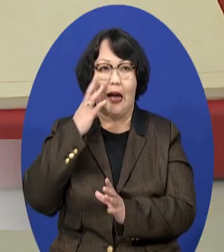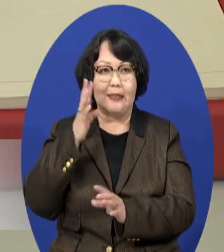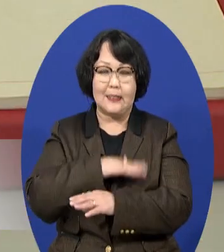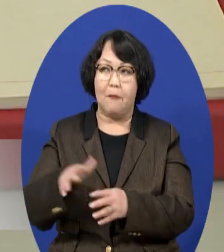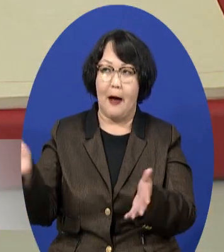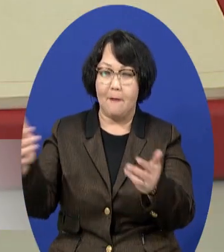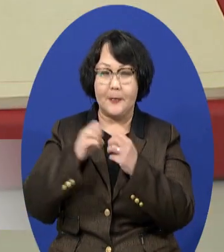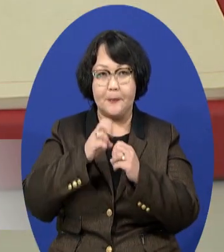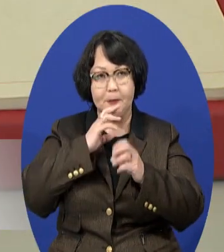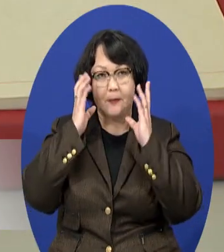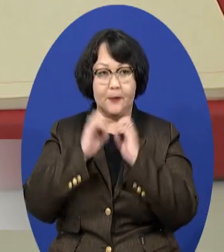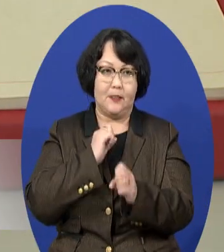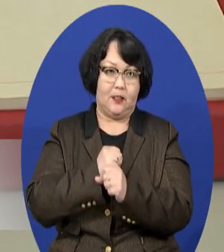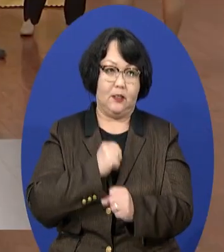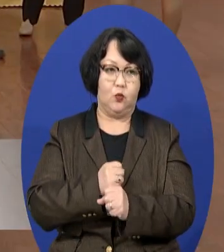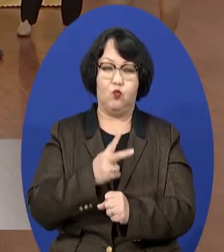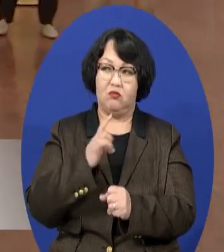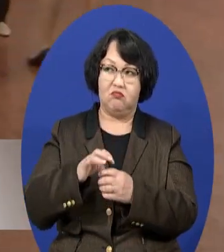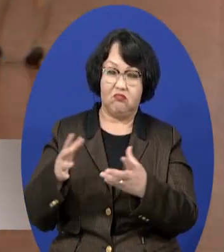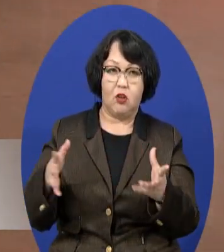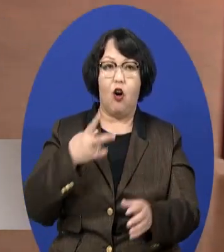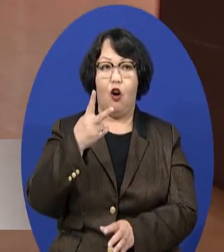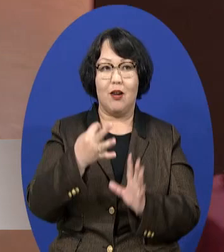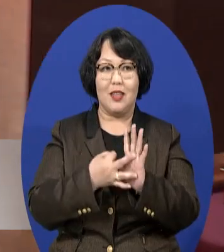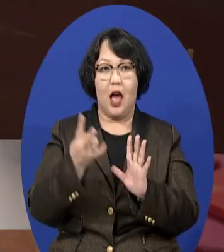эрэлхийлж байгааг судлаач хэлж байна. Үзэсгэлэн энэ сарын